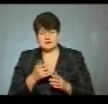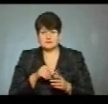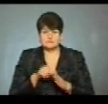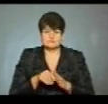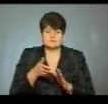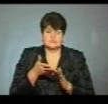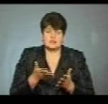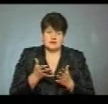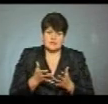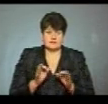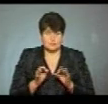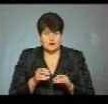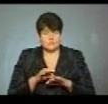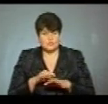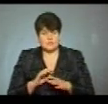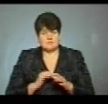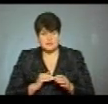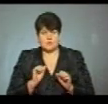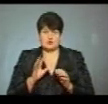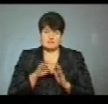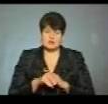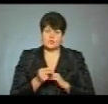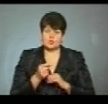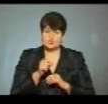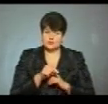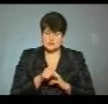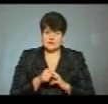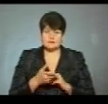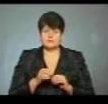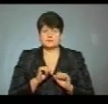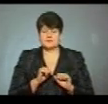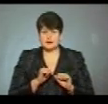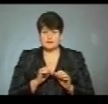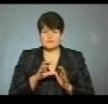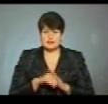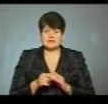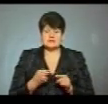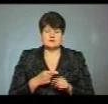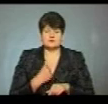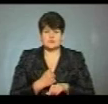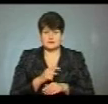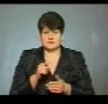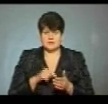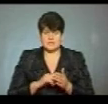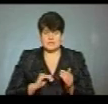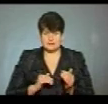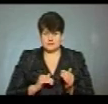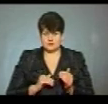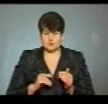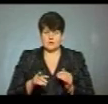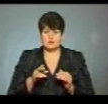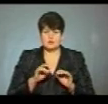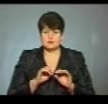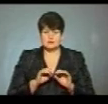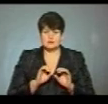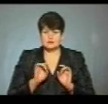безпечно там вести бізнес? Чи можна туди вкладати кошти? Адже безпека вкладення – це ключове питання для бізнесу. І тому промоція